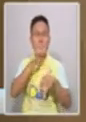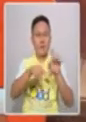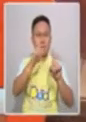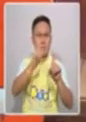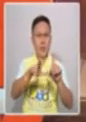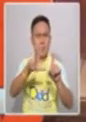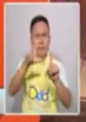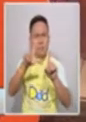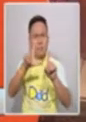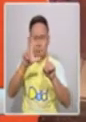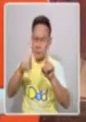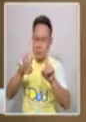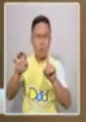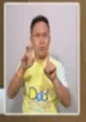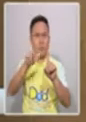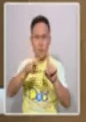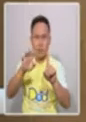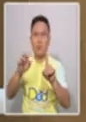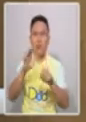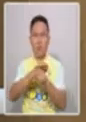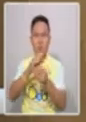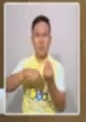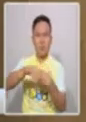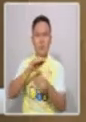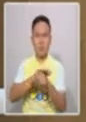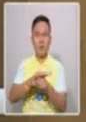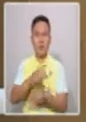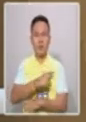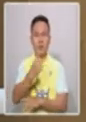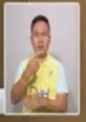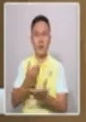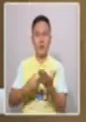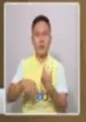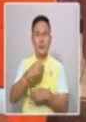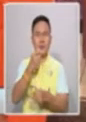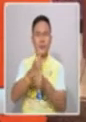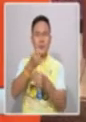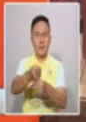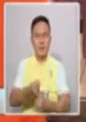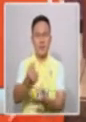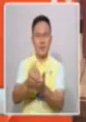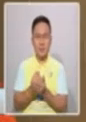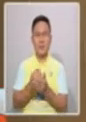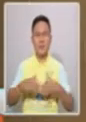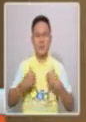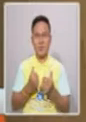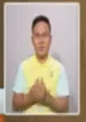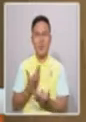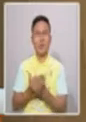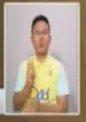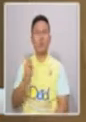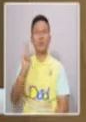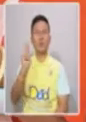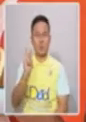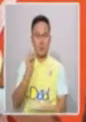ได้ อยู่ได้มั้ย อยู่ได้ค่ะ อยู่ได้สบายๆ สบายค่ะ ยิ้มแย้มแจ่มใส ค่ะต ั้ งแต่ได้ธกส.มา อะไรนะ กู้ธกส.มา